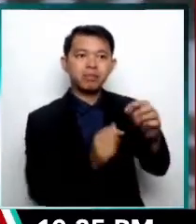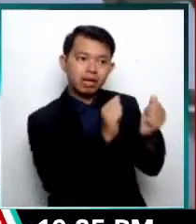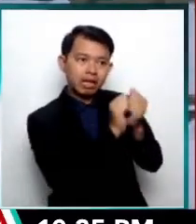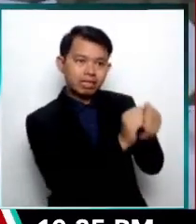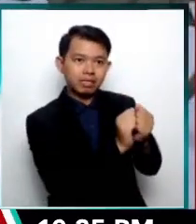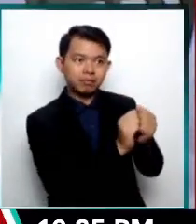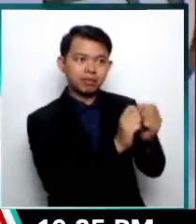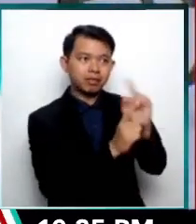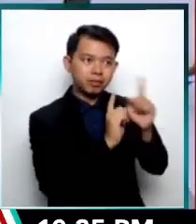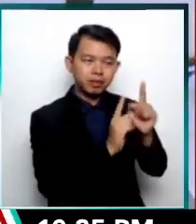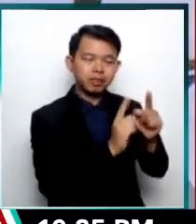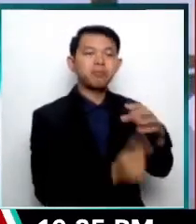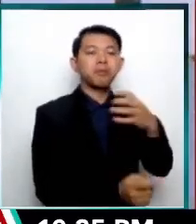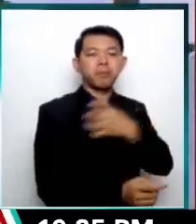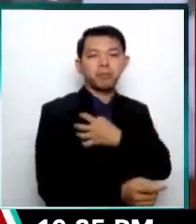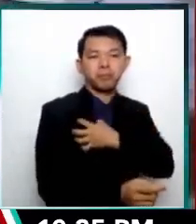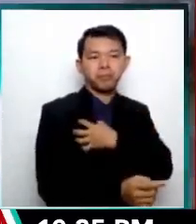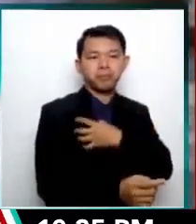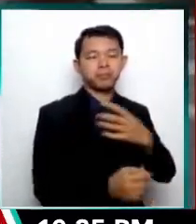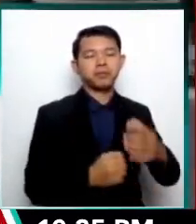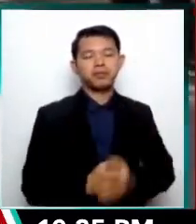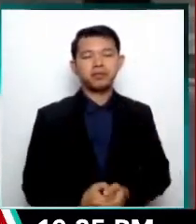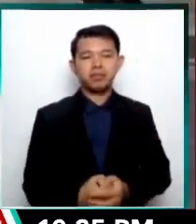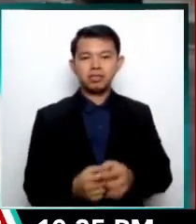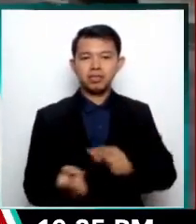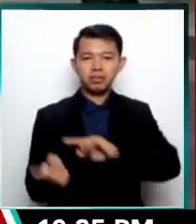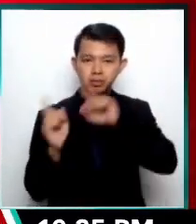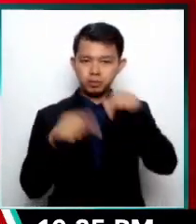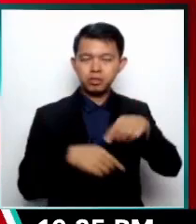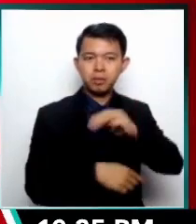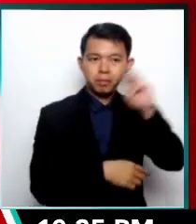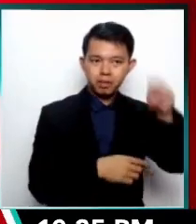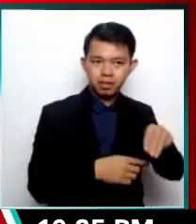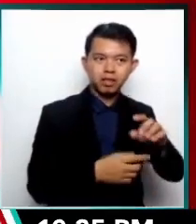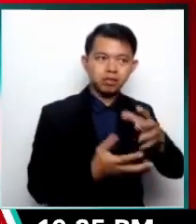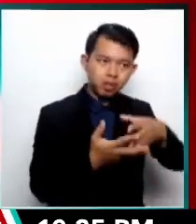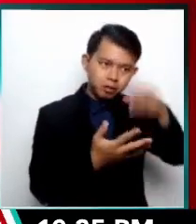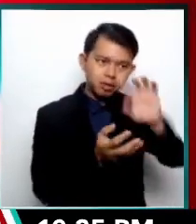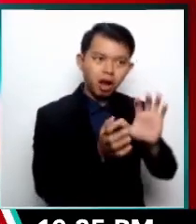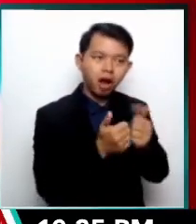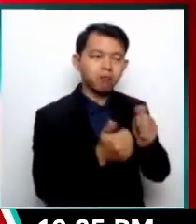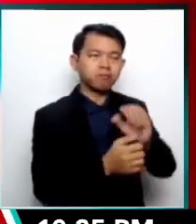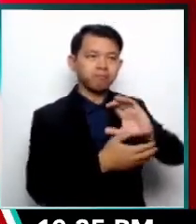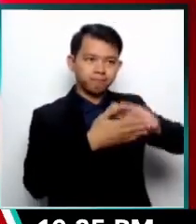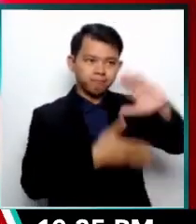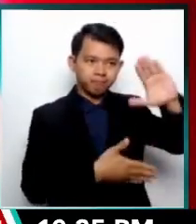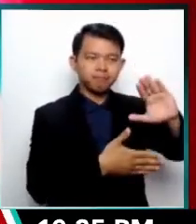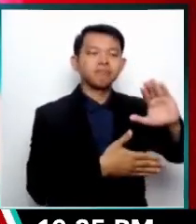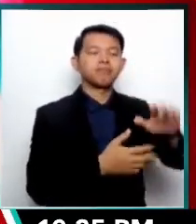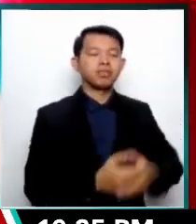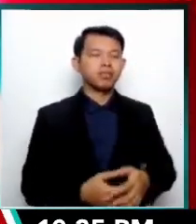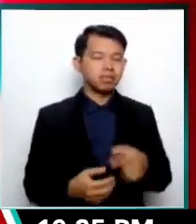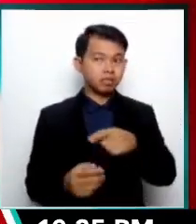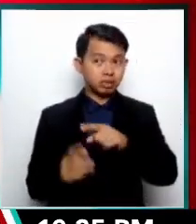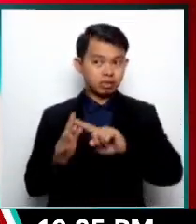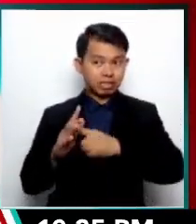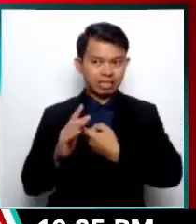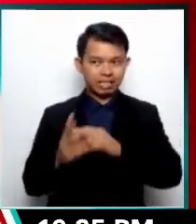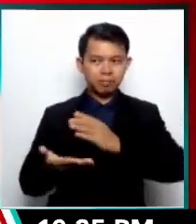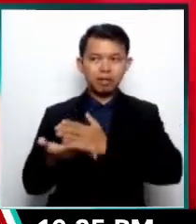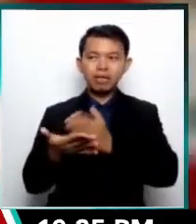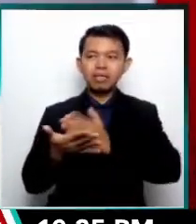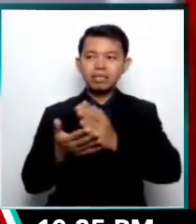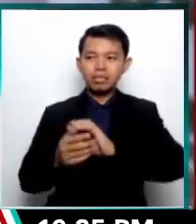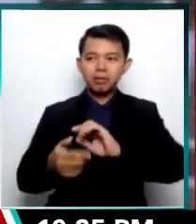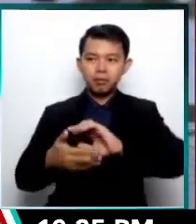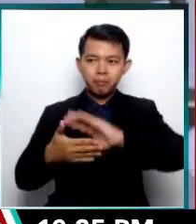Dito na sa Maynila, natutong mag-vlog ang suspect na naging daan para mahuli siya. Nung nag-share siya ng mga video, doon siya natuntun ng ating mga